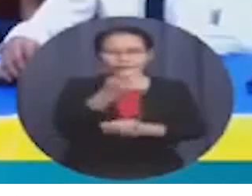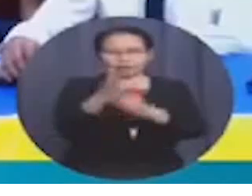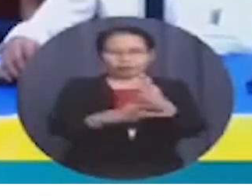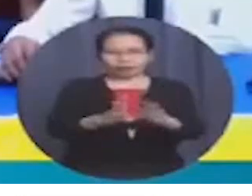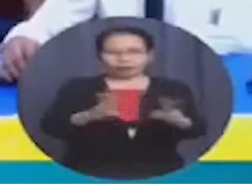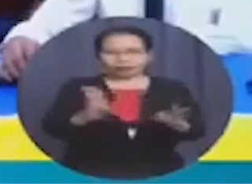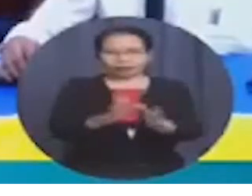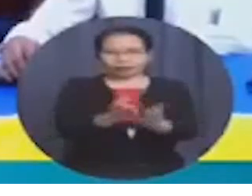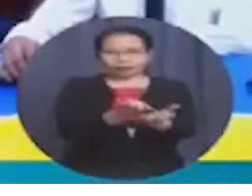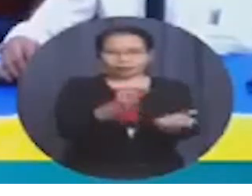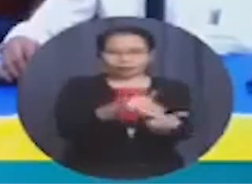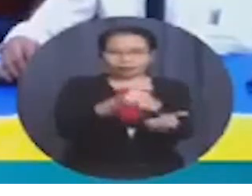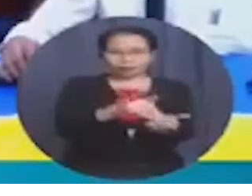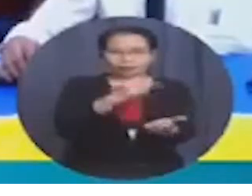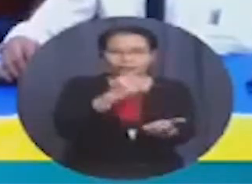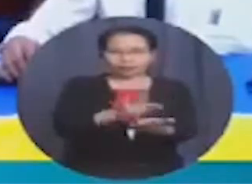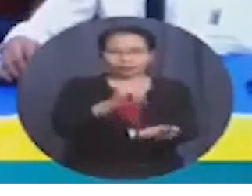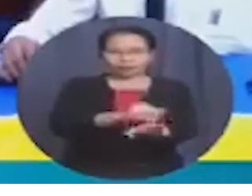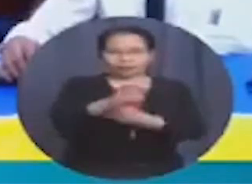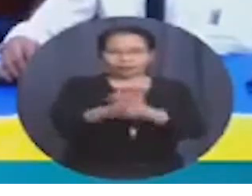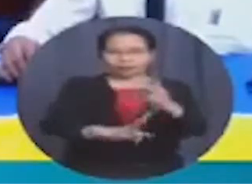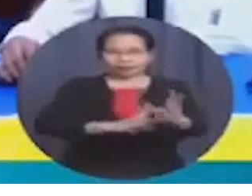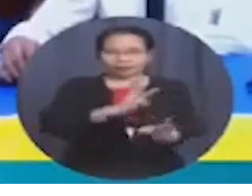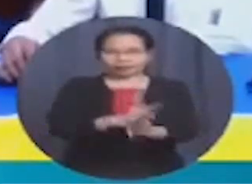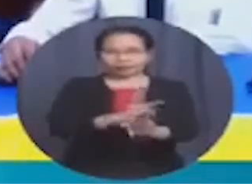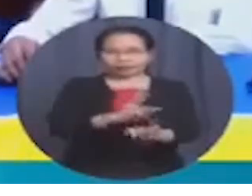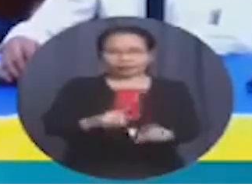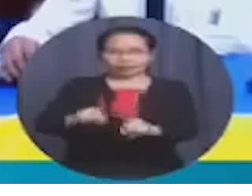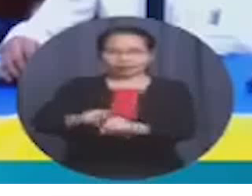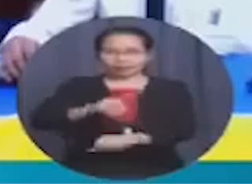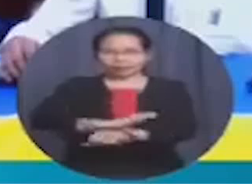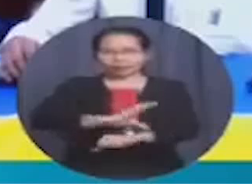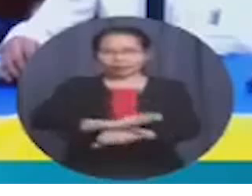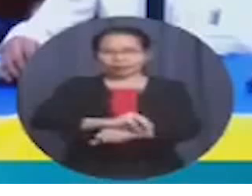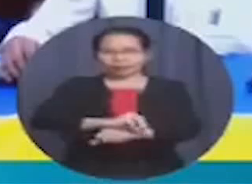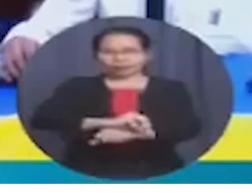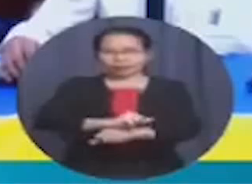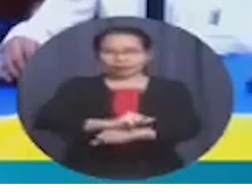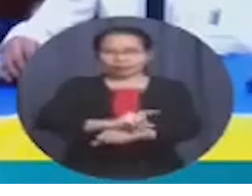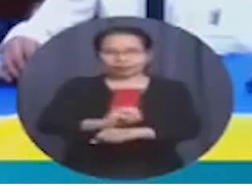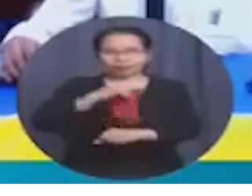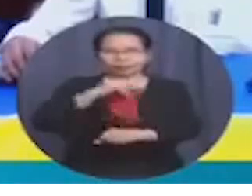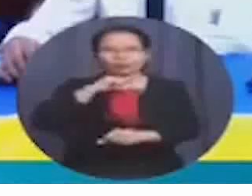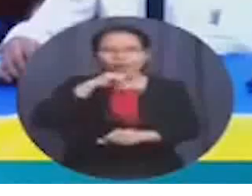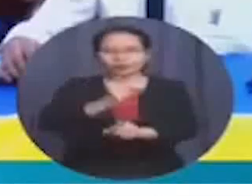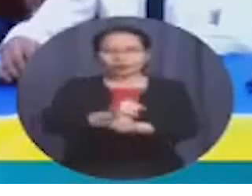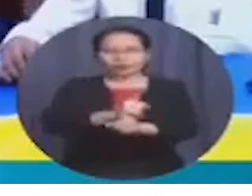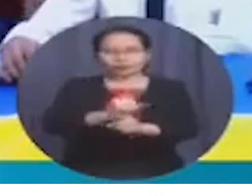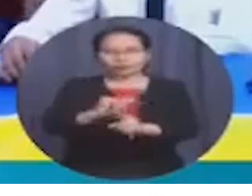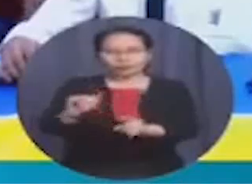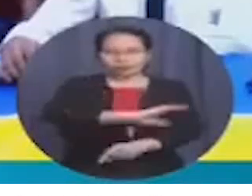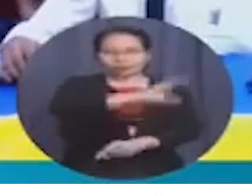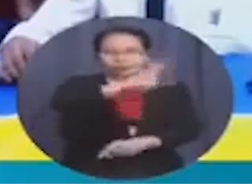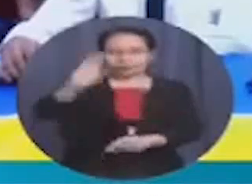Bible study to prove to the world na pati ang iglesia ni Manalo, nagsasabi sila raw ang totoo,